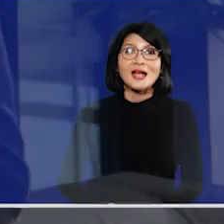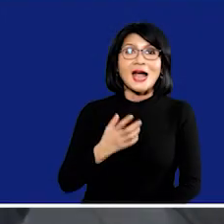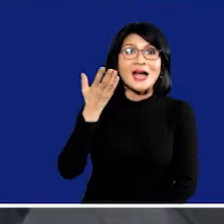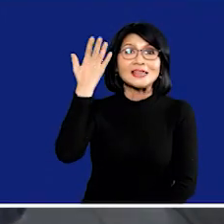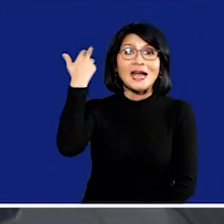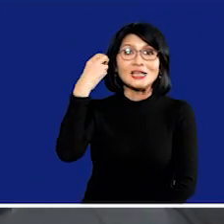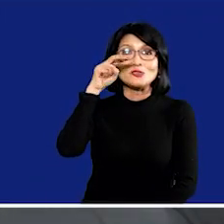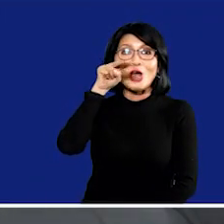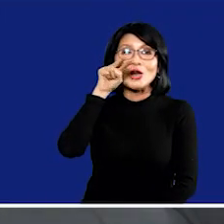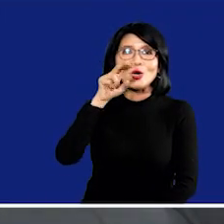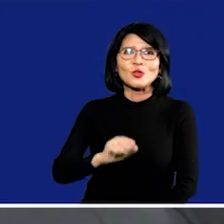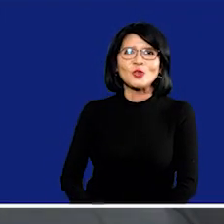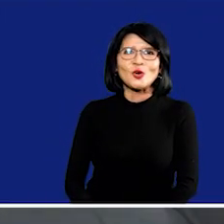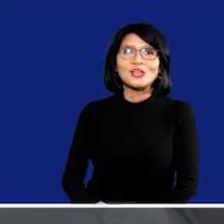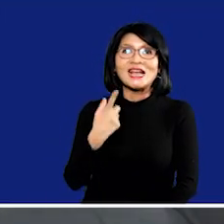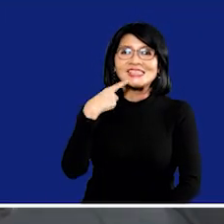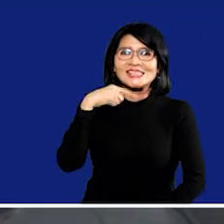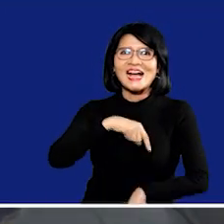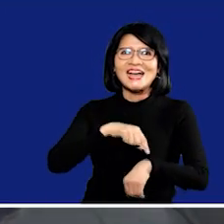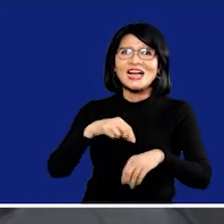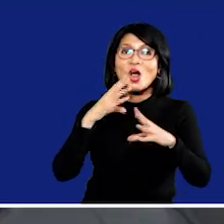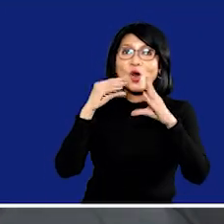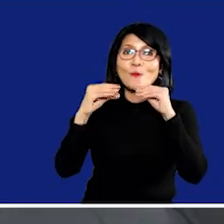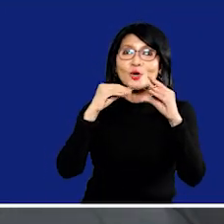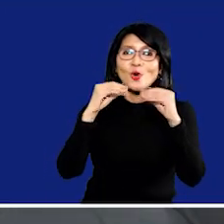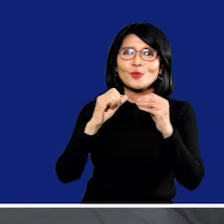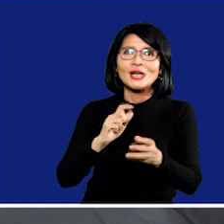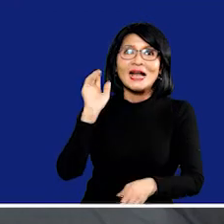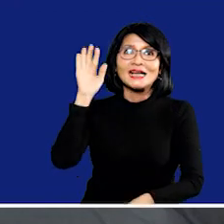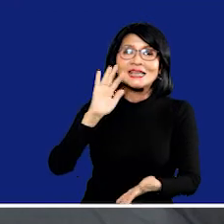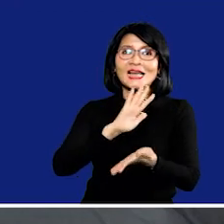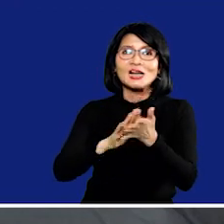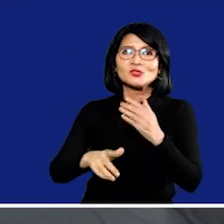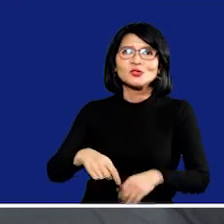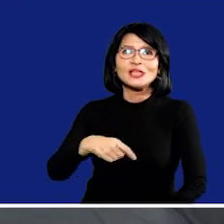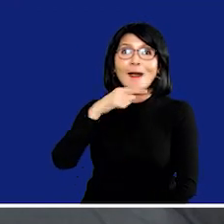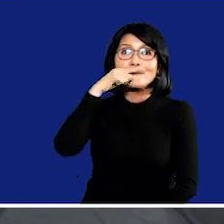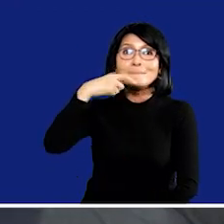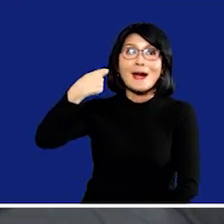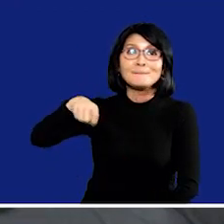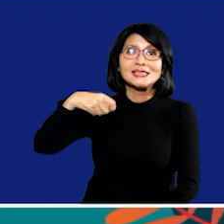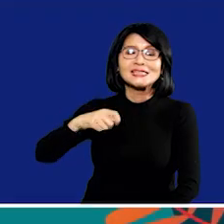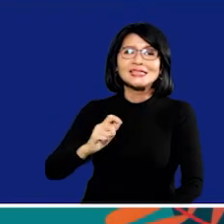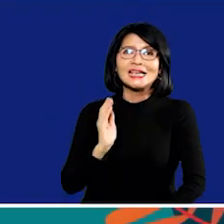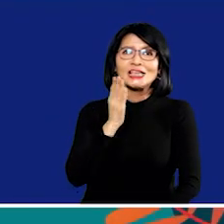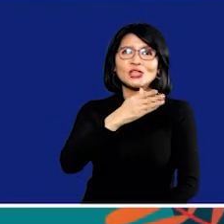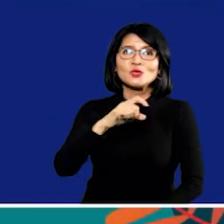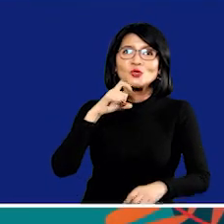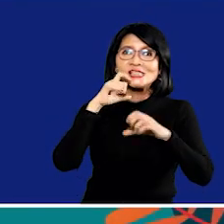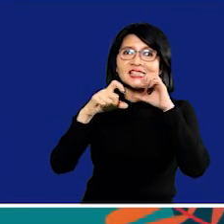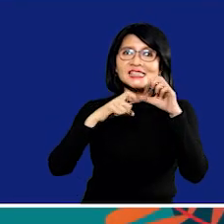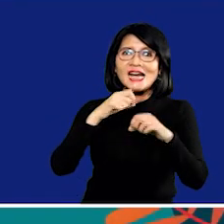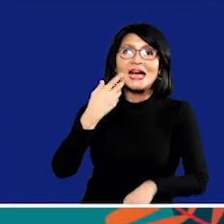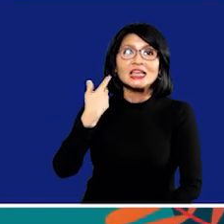Nah, sudah kita saksikan tayangannya. Coba kita akan ngobrol-ngobrol dulu ya. Nanti langsung juga ke Mas Nadiem bisa ikutan bercerita,